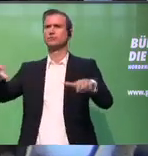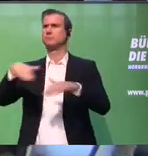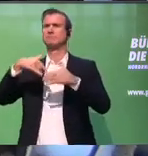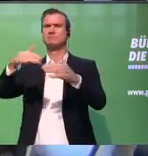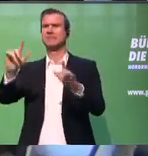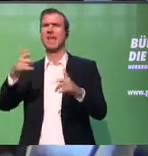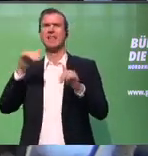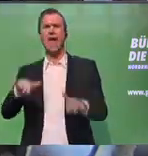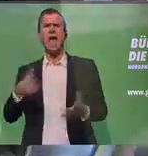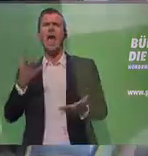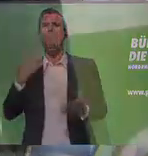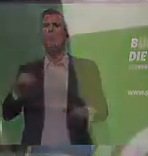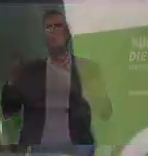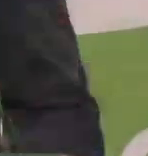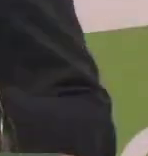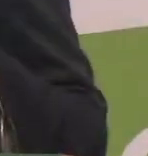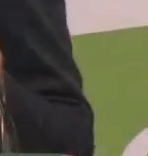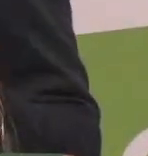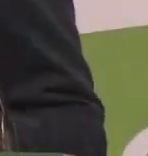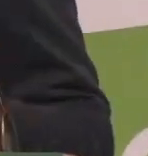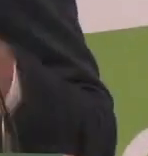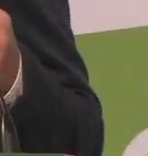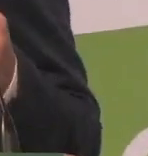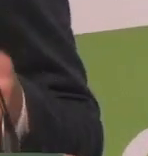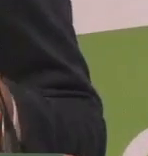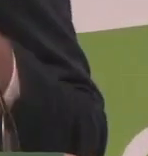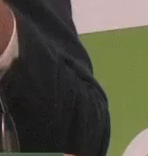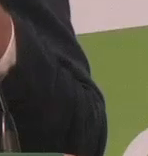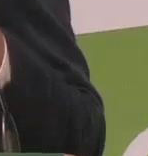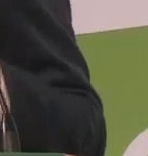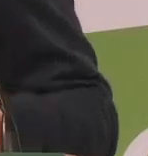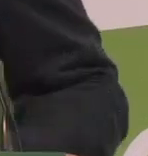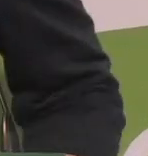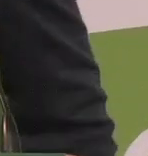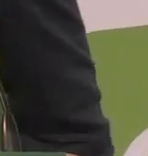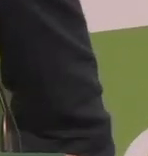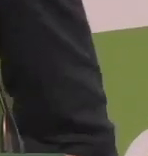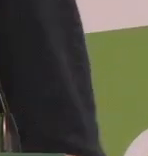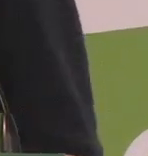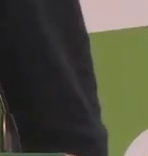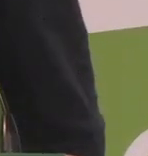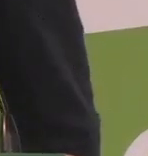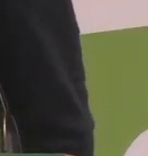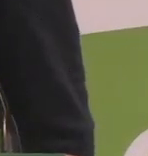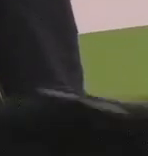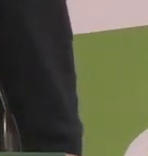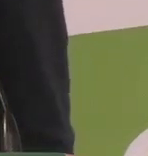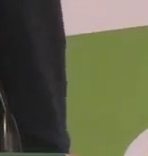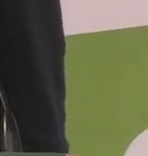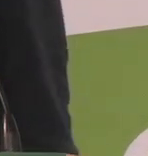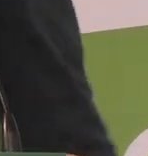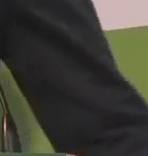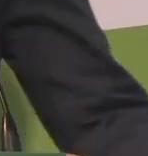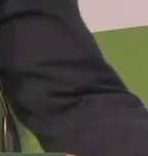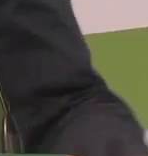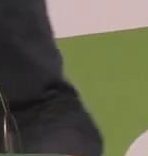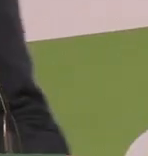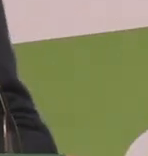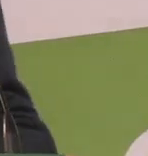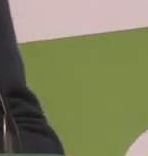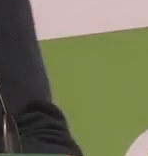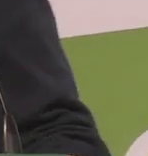vielleicht deswegen gar nicht so schlimm, weil wir auch diskutieren wollen, Fragen stellen wollen, abstimmen wollen. Und deswegen begrüße ich euch sehr herzlich zu